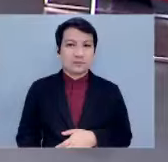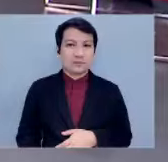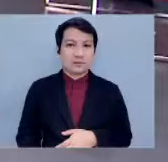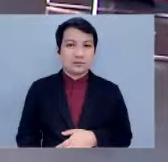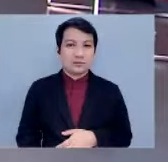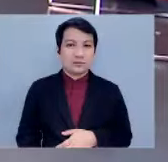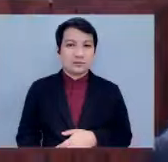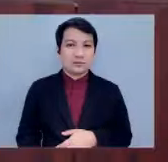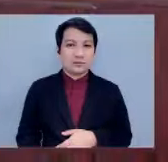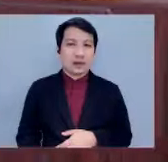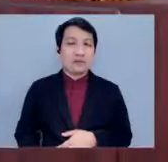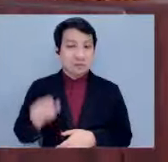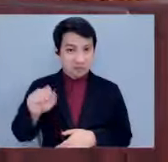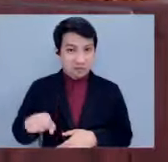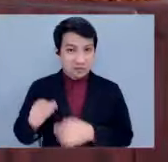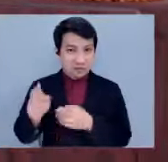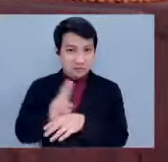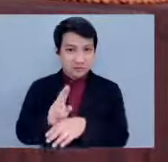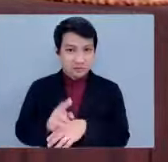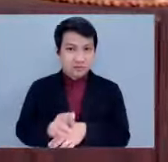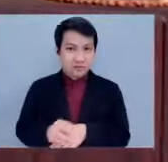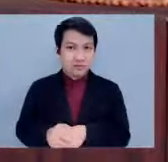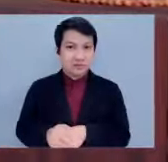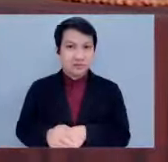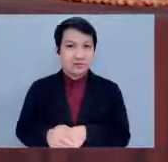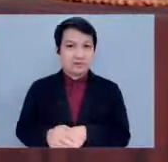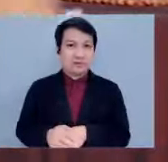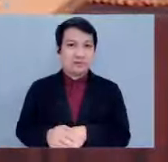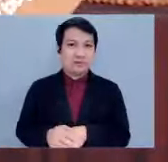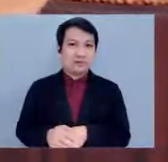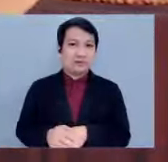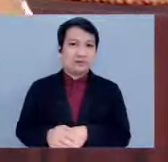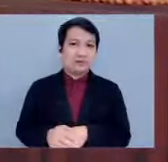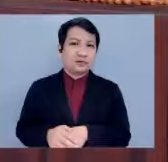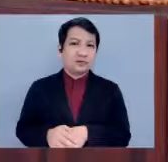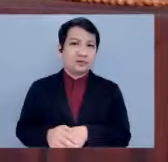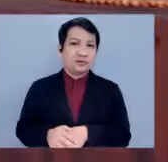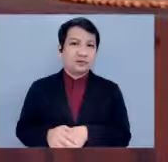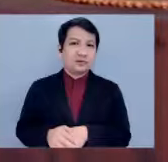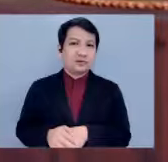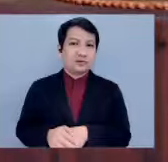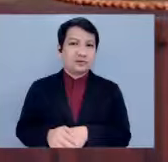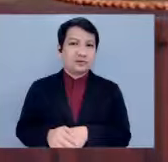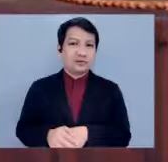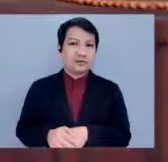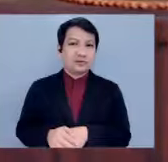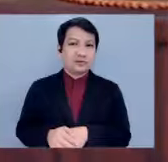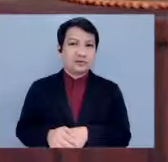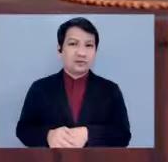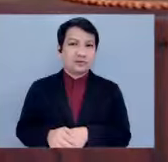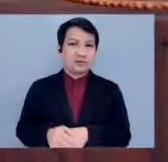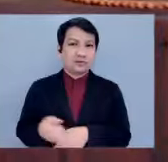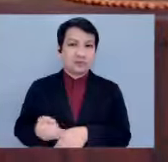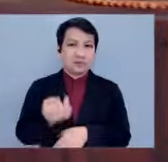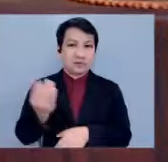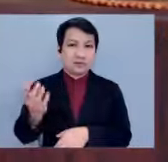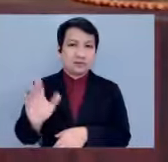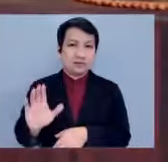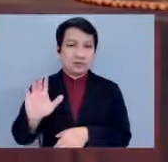Tapos, pwede rin siya na may ganito. Yes. Ayun. Can you do that as a shoulder bag? As a shoulder bag. Yes. Magkano daw po to? That is